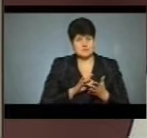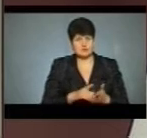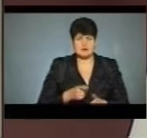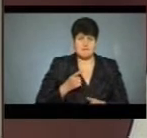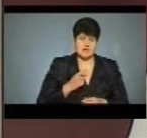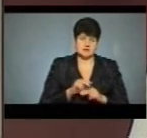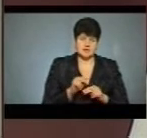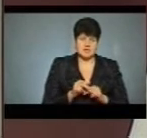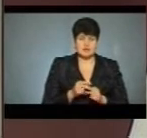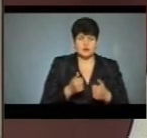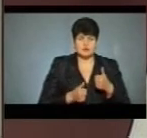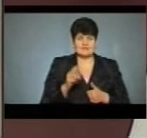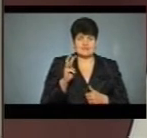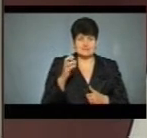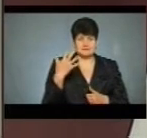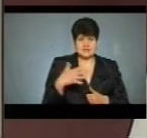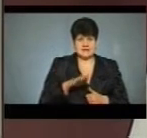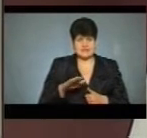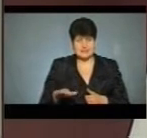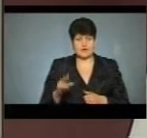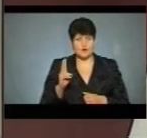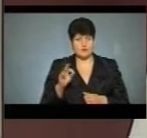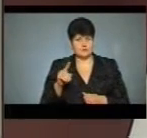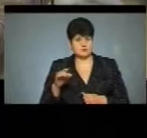для 350 дітей із Козової, Тернополя.